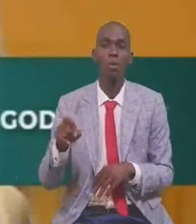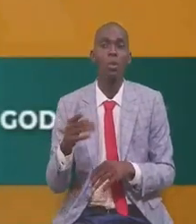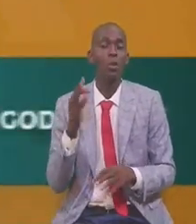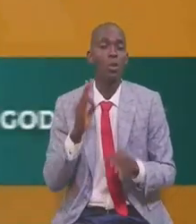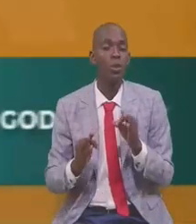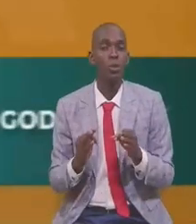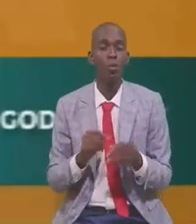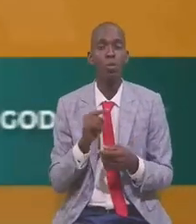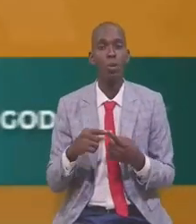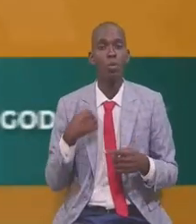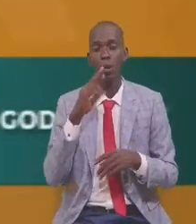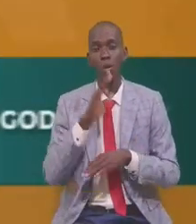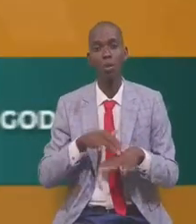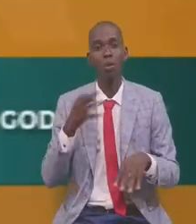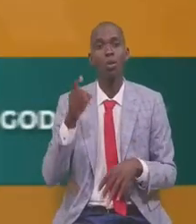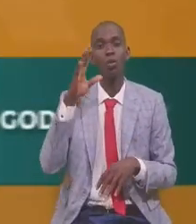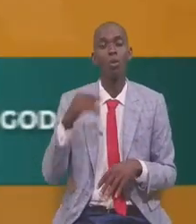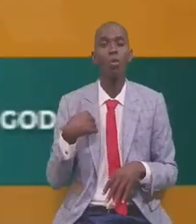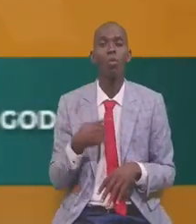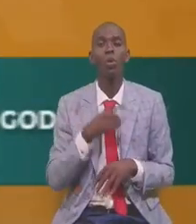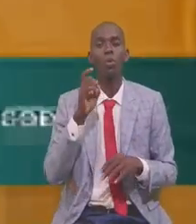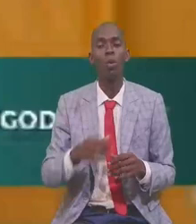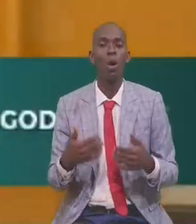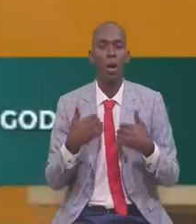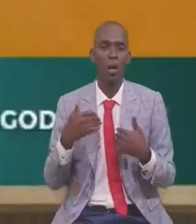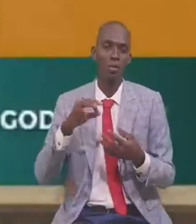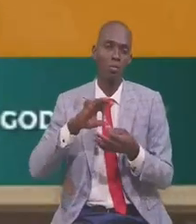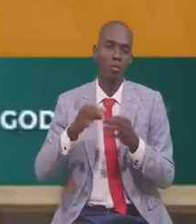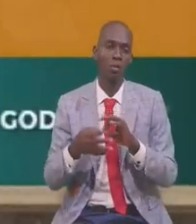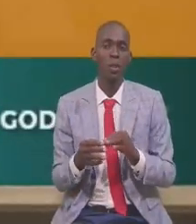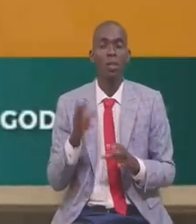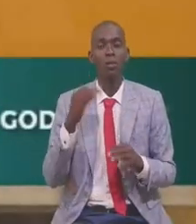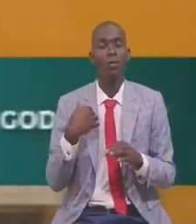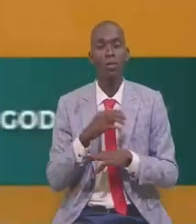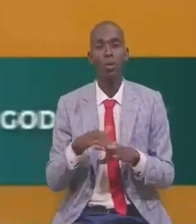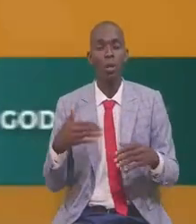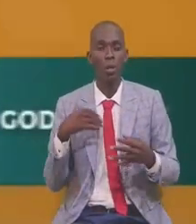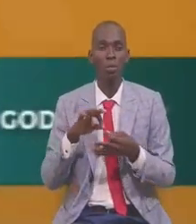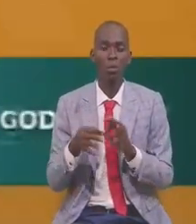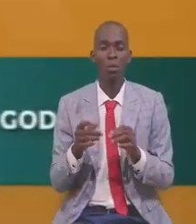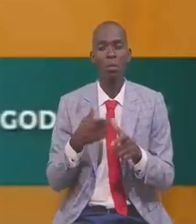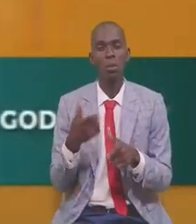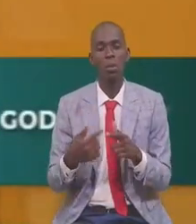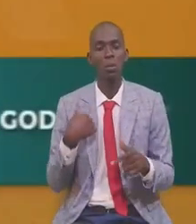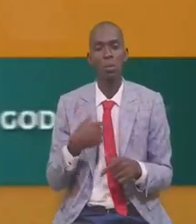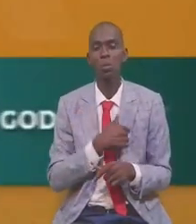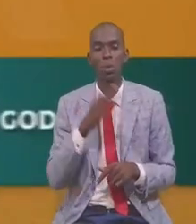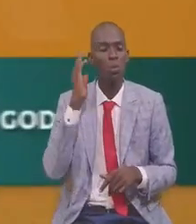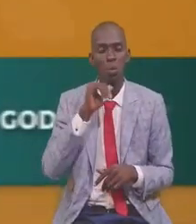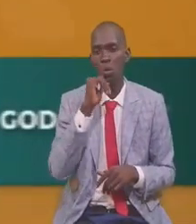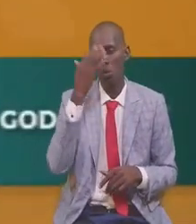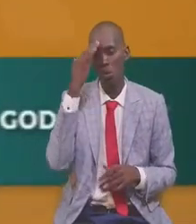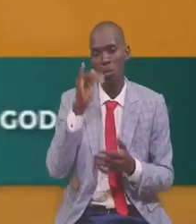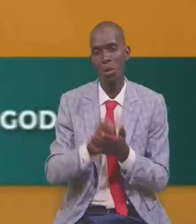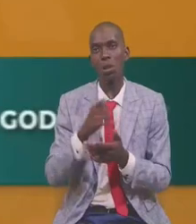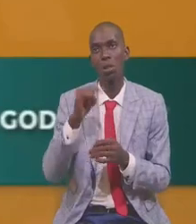pas l'interprétation, nous n'allons jamais comprendre l'appel. Que nous n'allons pas savoir que l'appel est venu. Est-ce que mon frère,